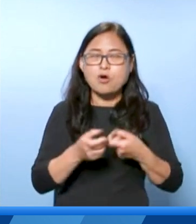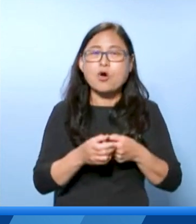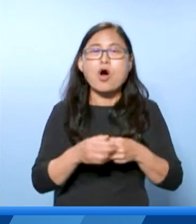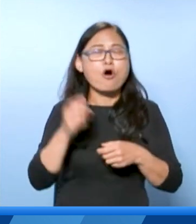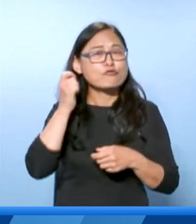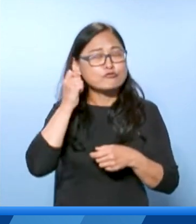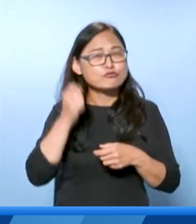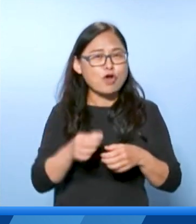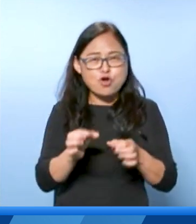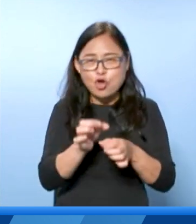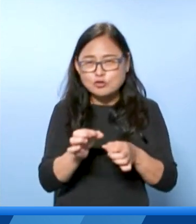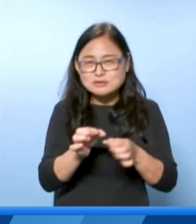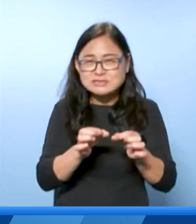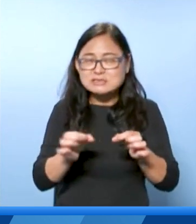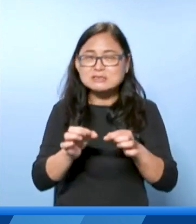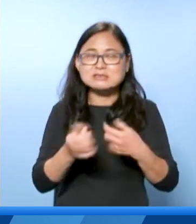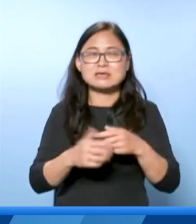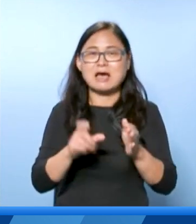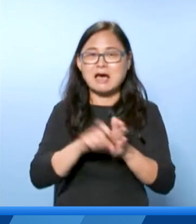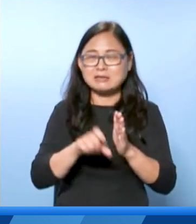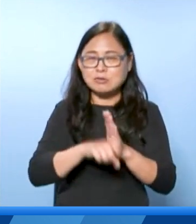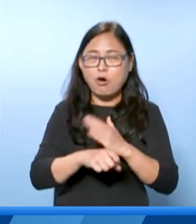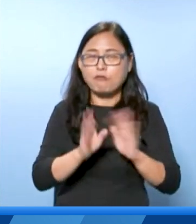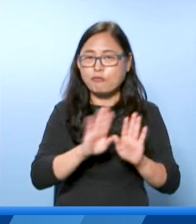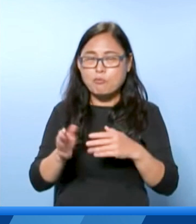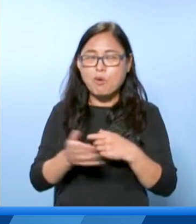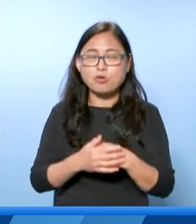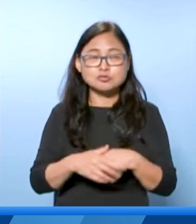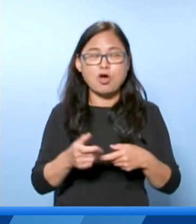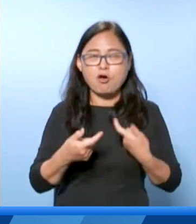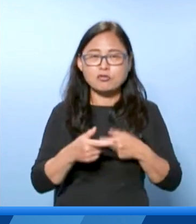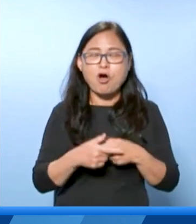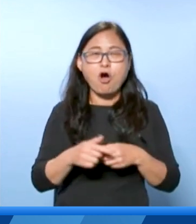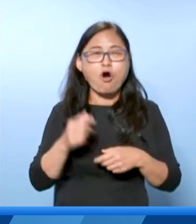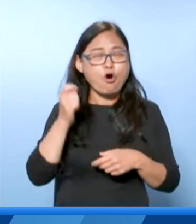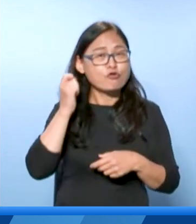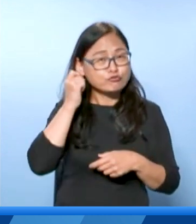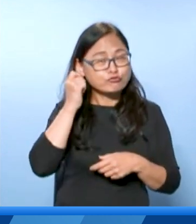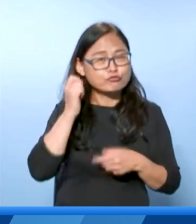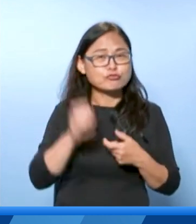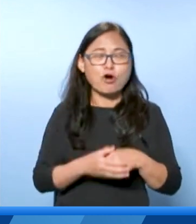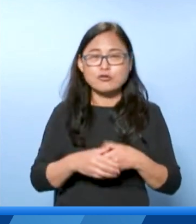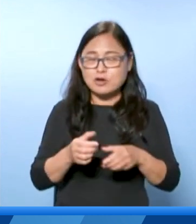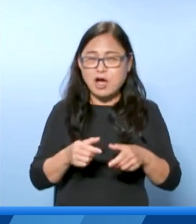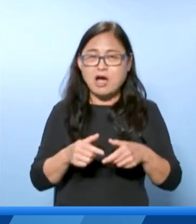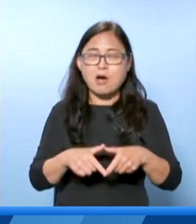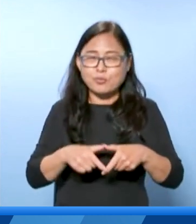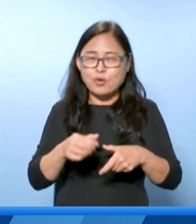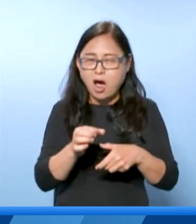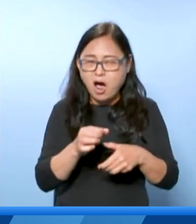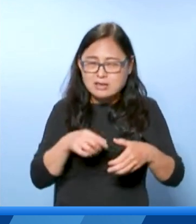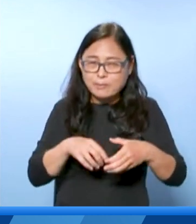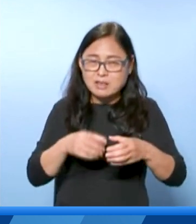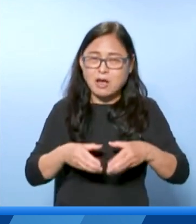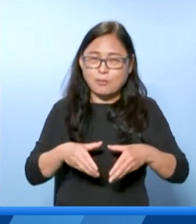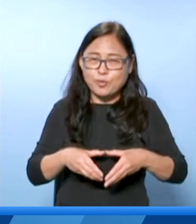為卵子冷凍的服務其實都是很有需要，可以婦女年輕的時候已經可以冷凍這個卵